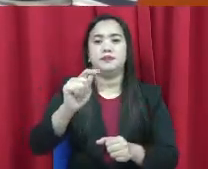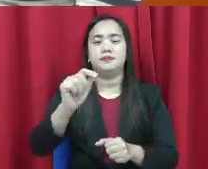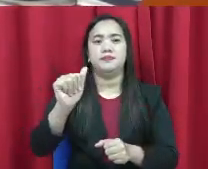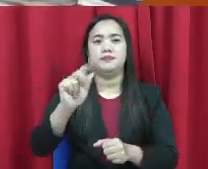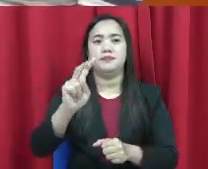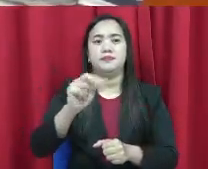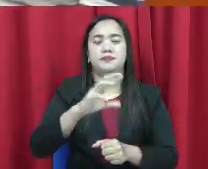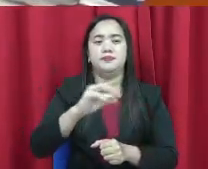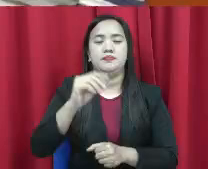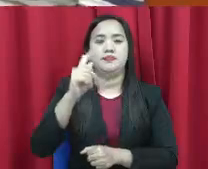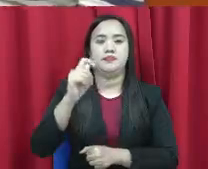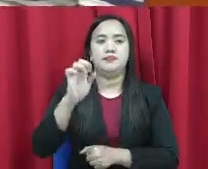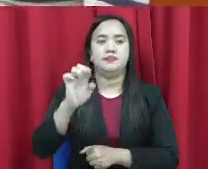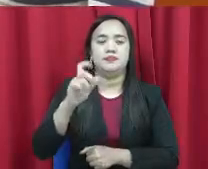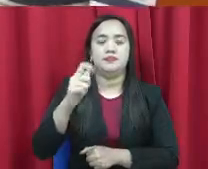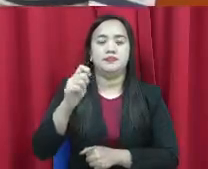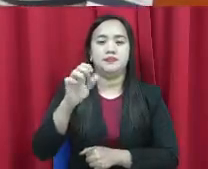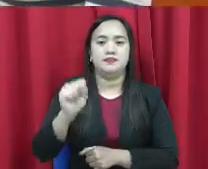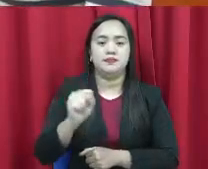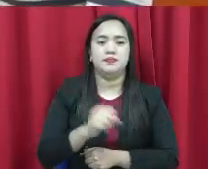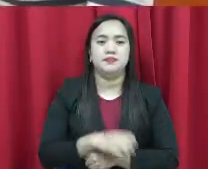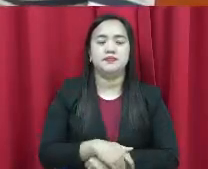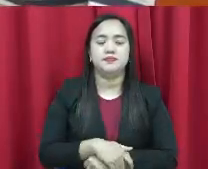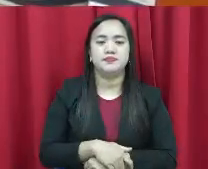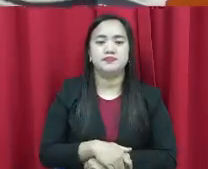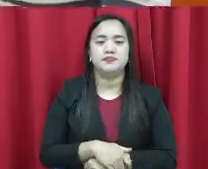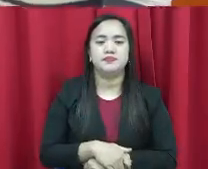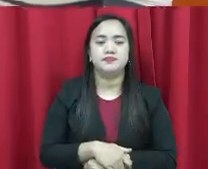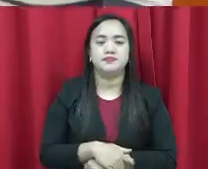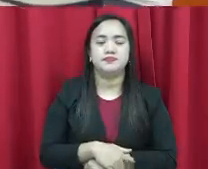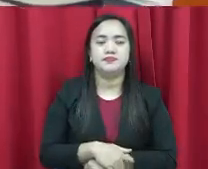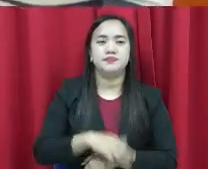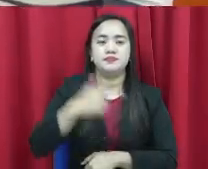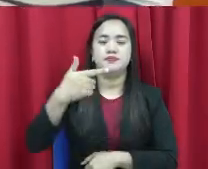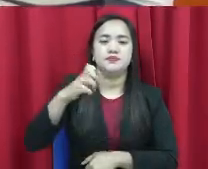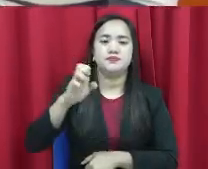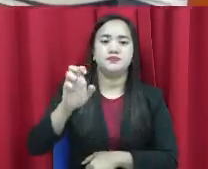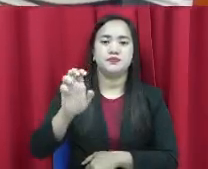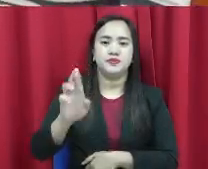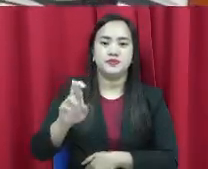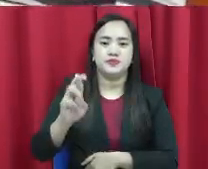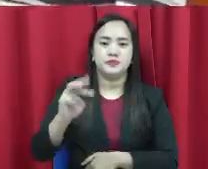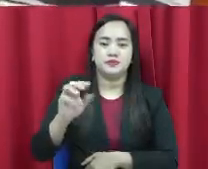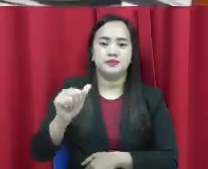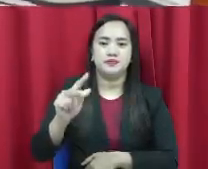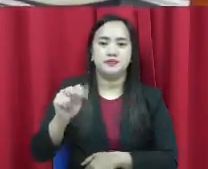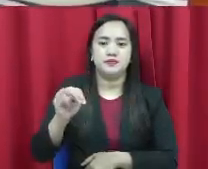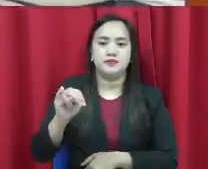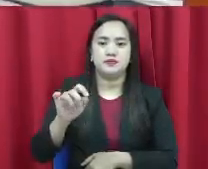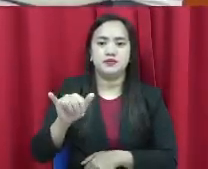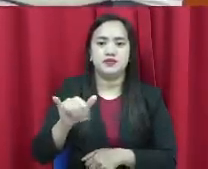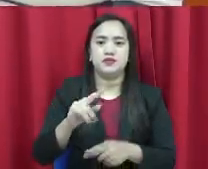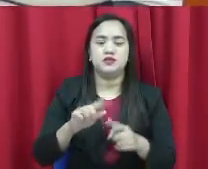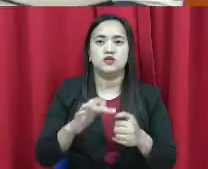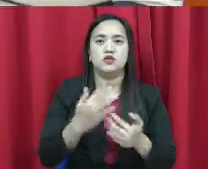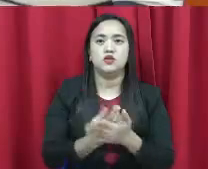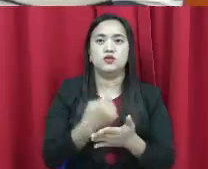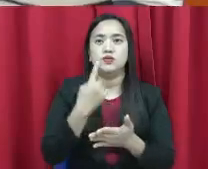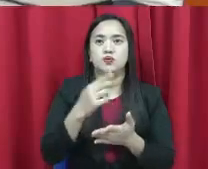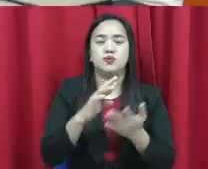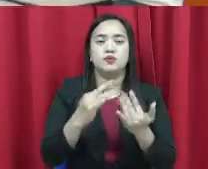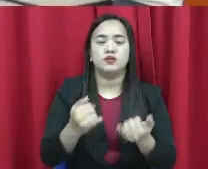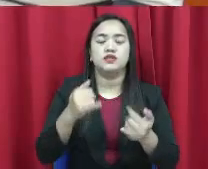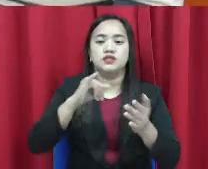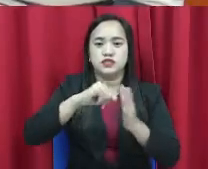Ma'am Tet nasa Germany Hello ma'am Tet tri to pinkay Hello at sa lahat ng ating nakikinig pas